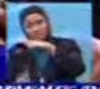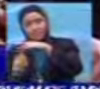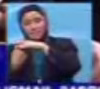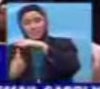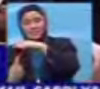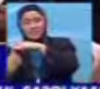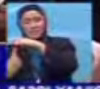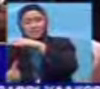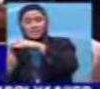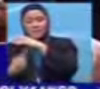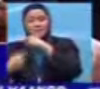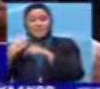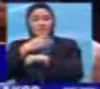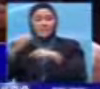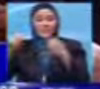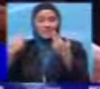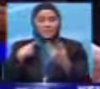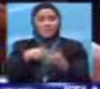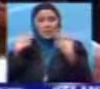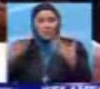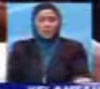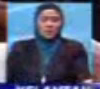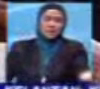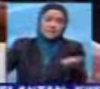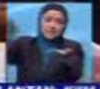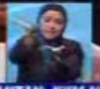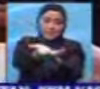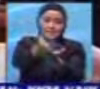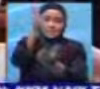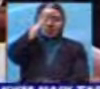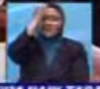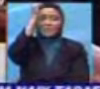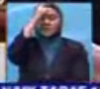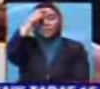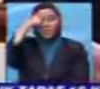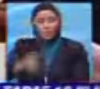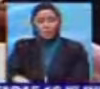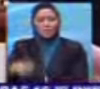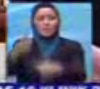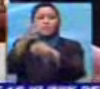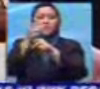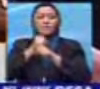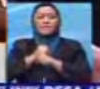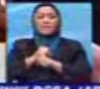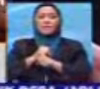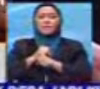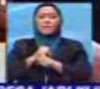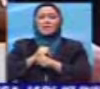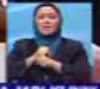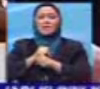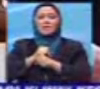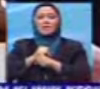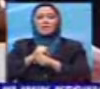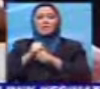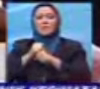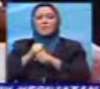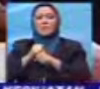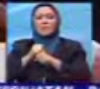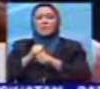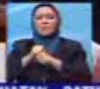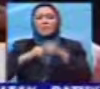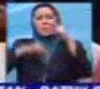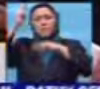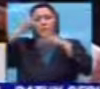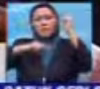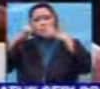pun mengangkat kepada pihak kerajaan untuk mendapatkan balai polis yang baru yang lebih